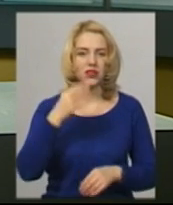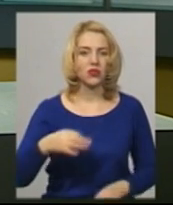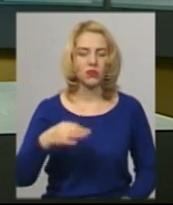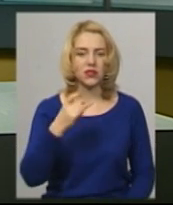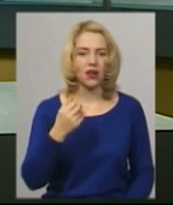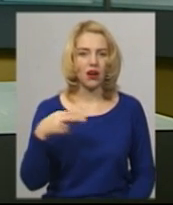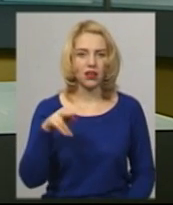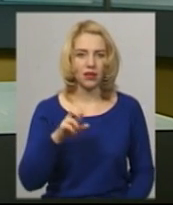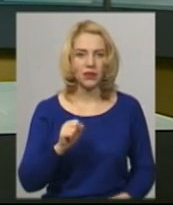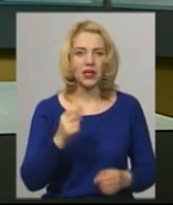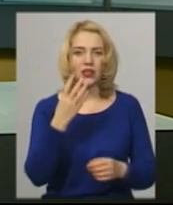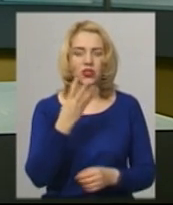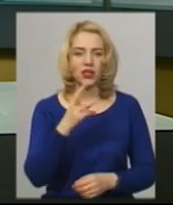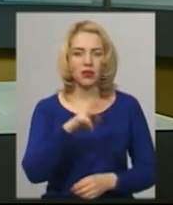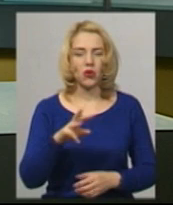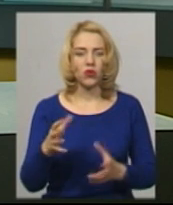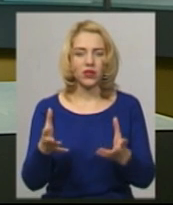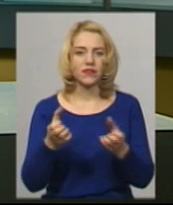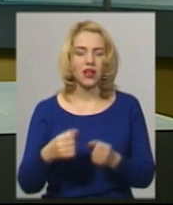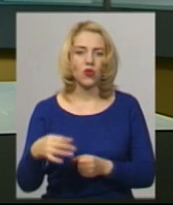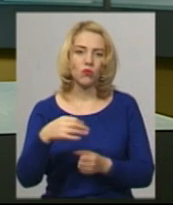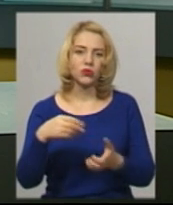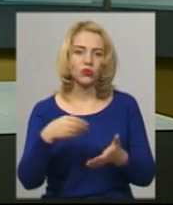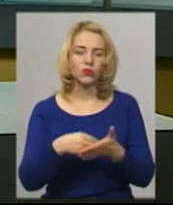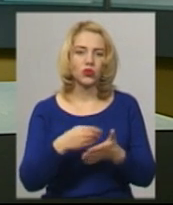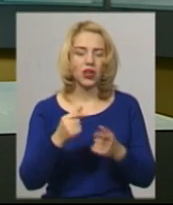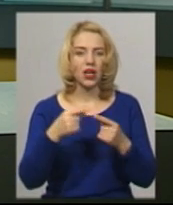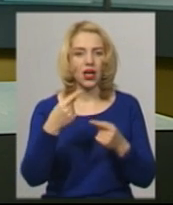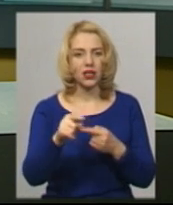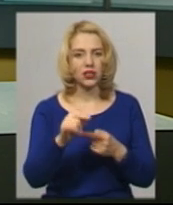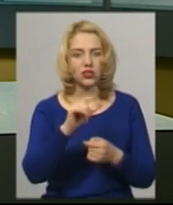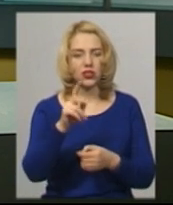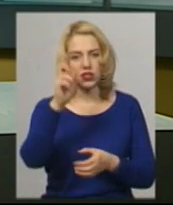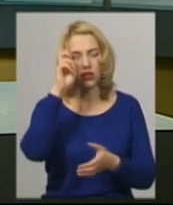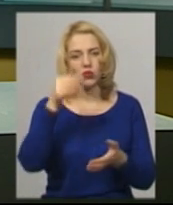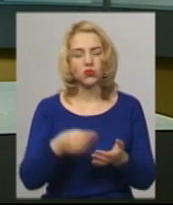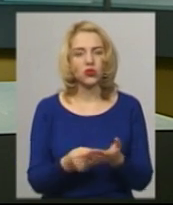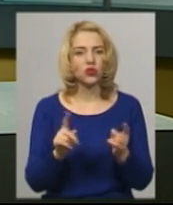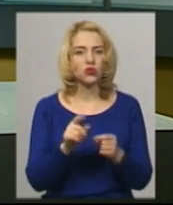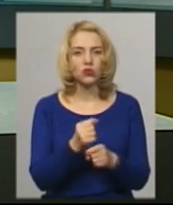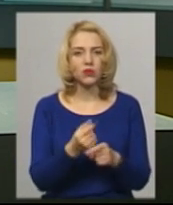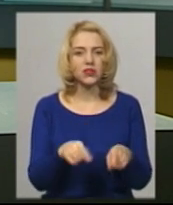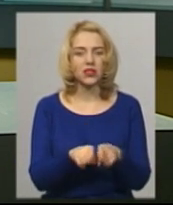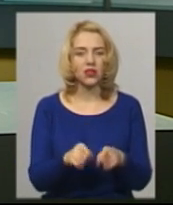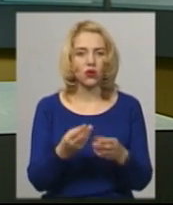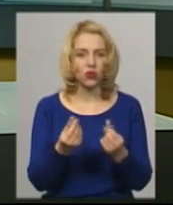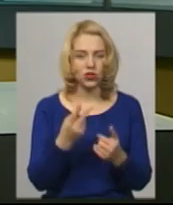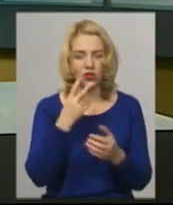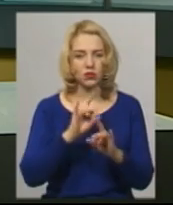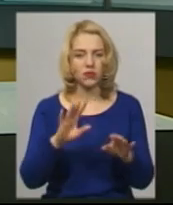ради. 4 мільйони взяли з обласного бюджету, решта – з державного. Що зробили за ці гроші, розповість Світлана